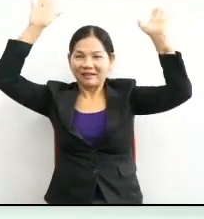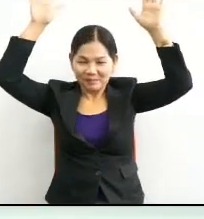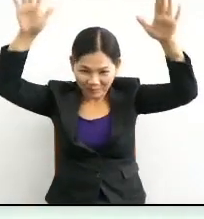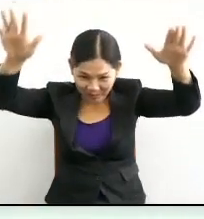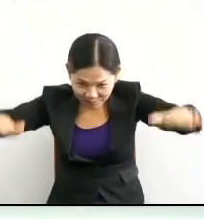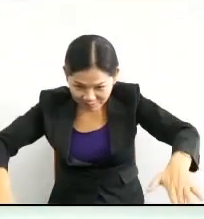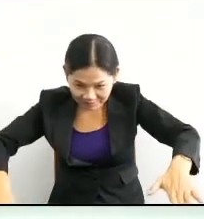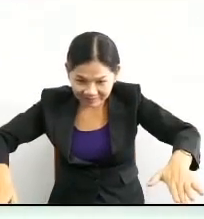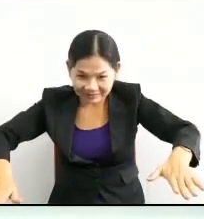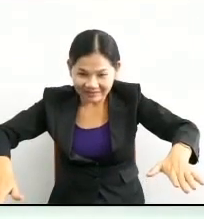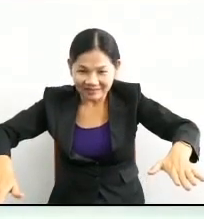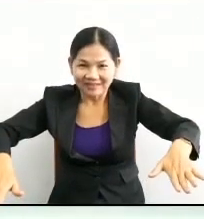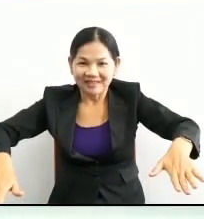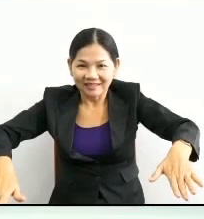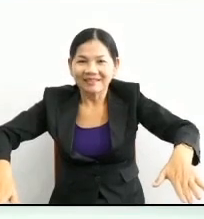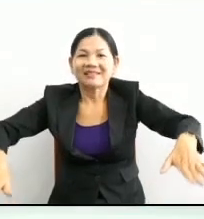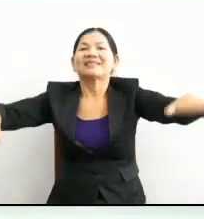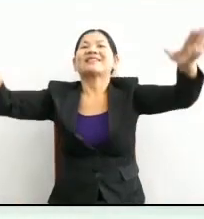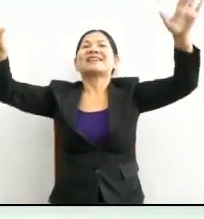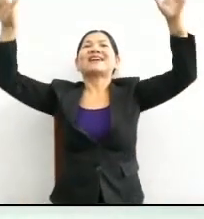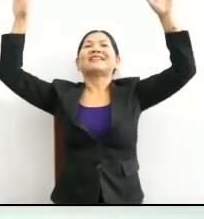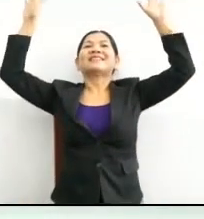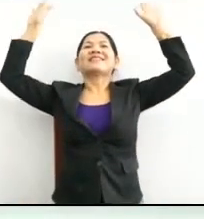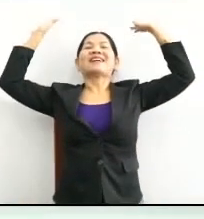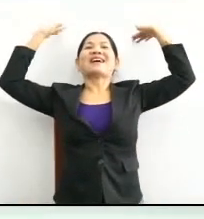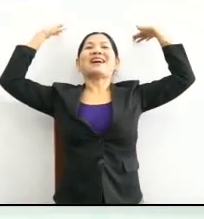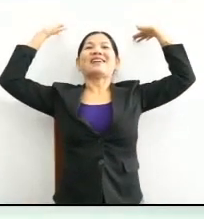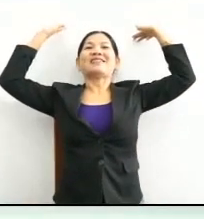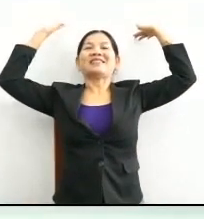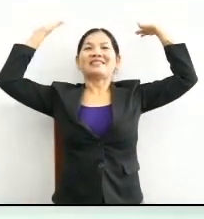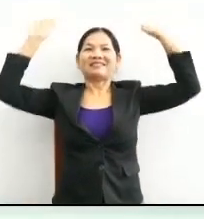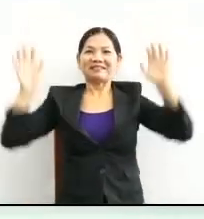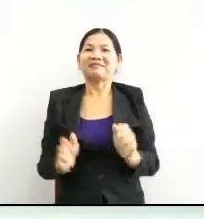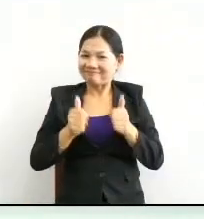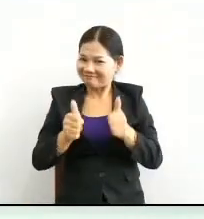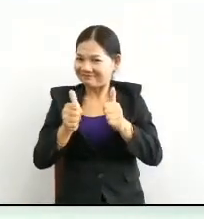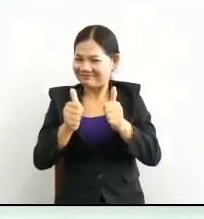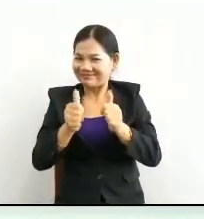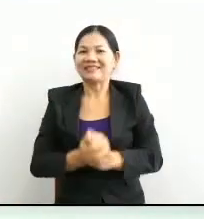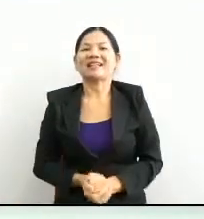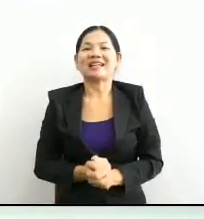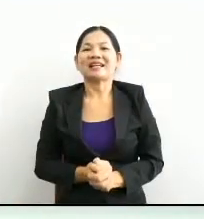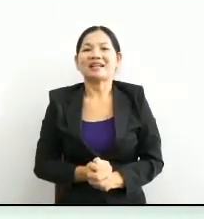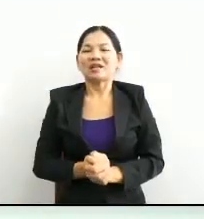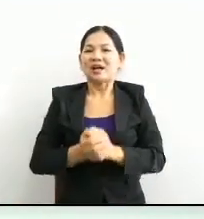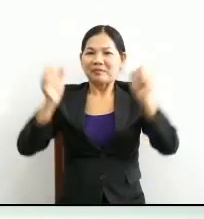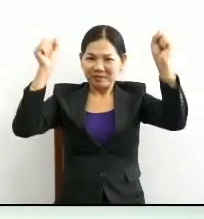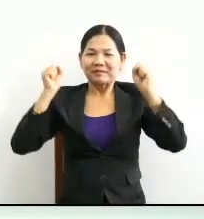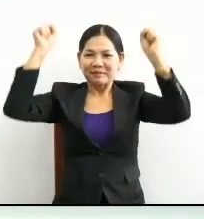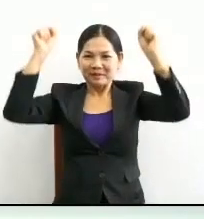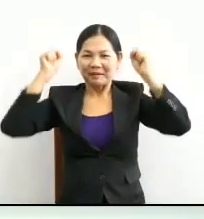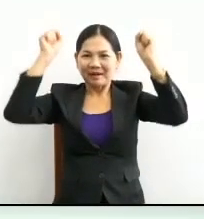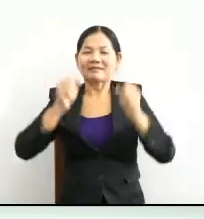nhìn tới một chà chúc bác bọc bị một dương rơi tới cao chà nếu cứ chìm hạt bàn muối ở con